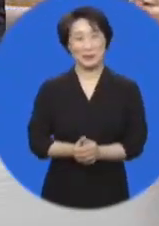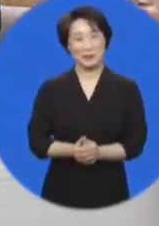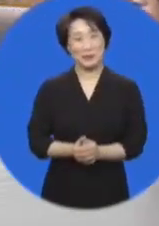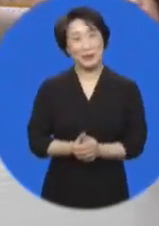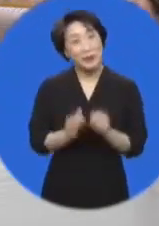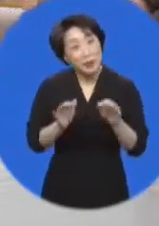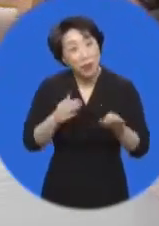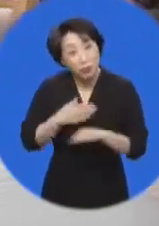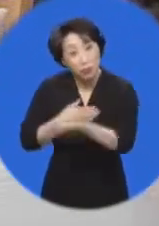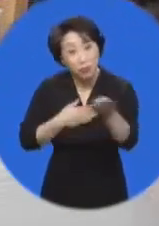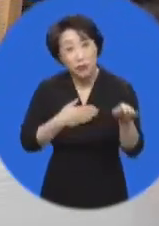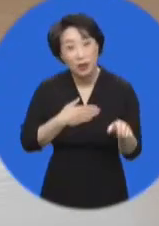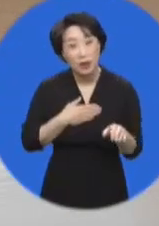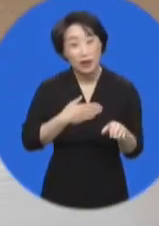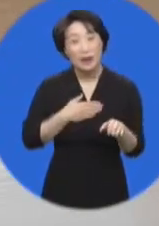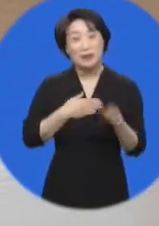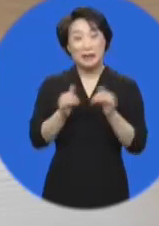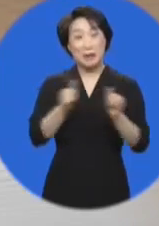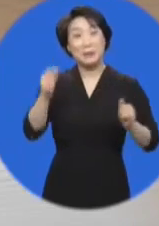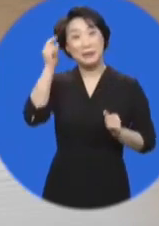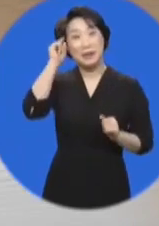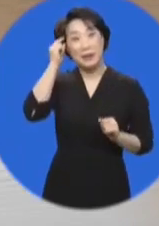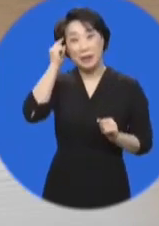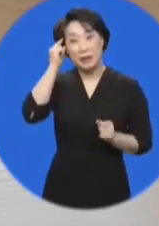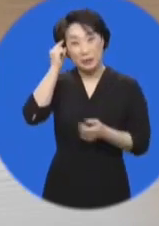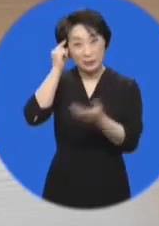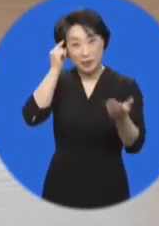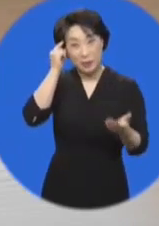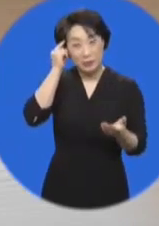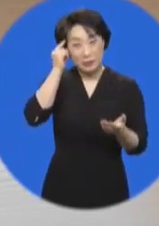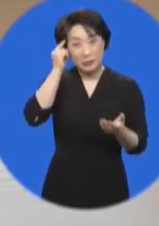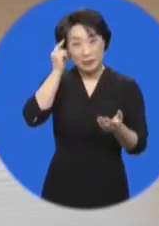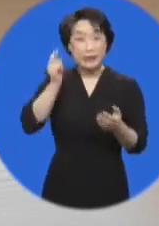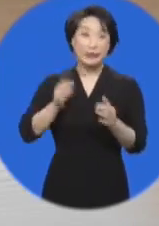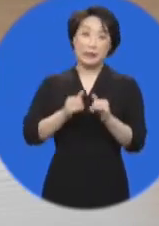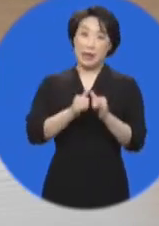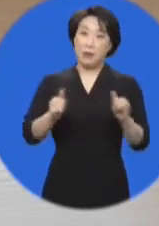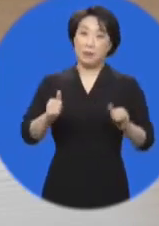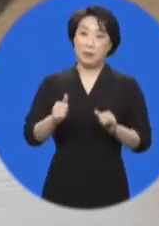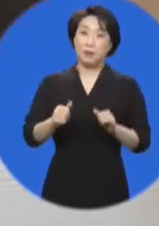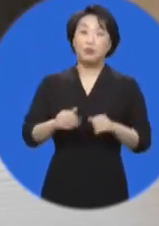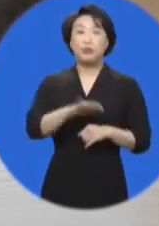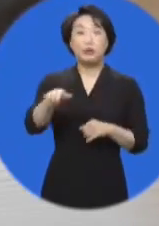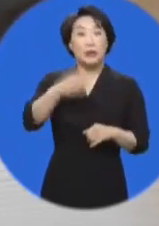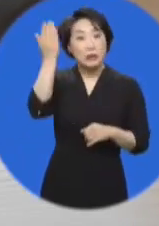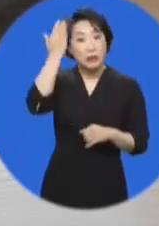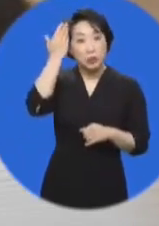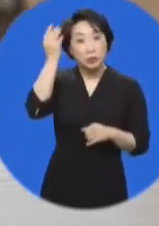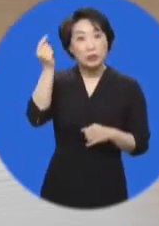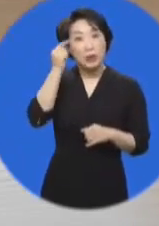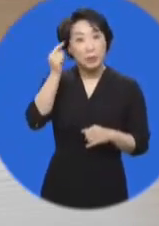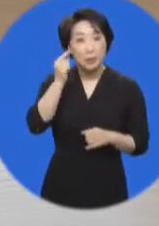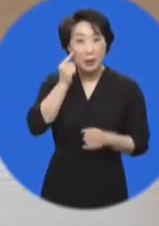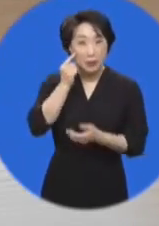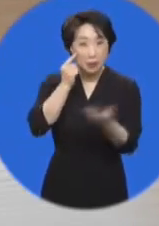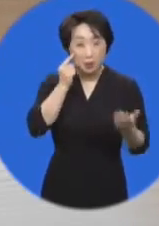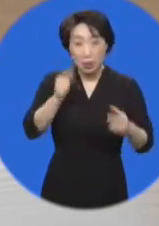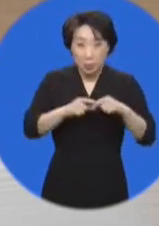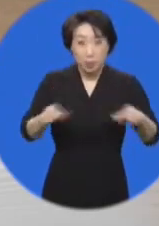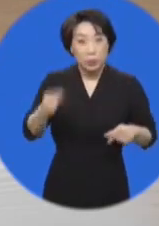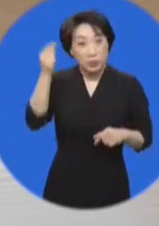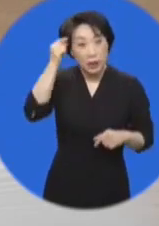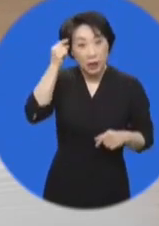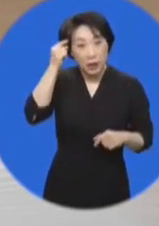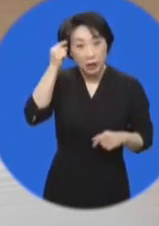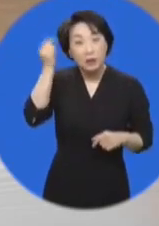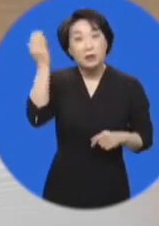우리가 인간적으로 바라볼 때, 사람의 지식으로 바라볼 때, 일반